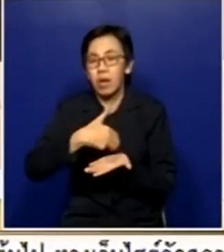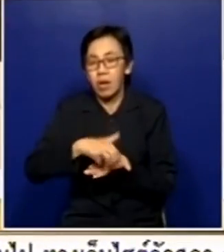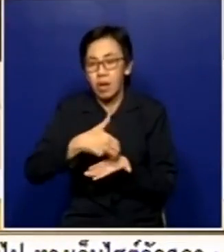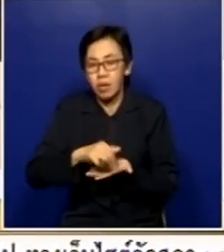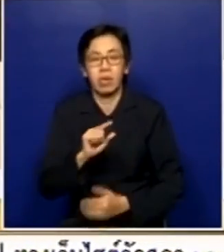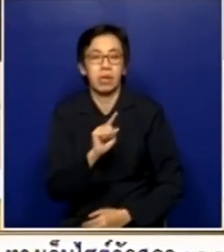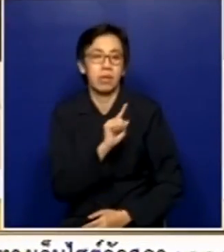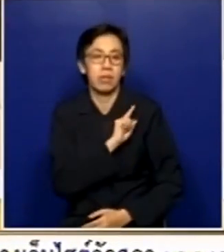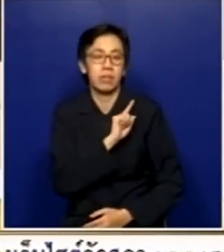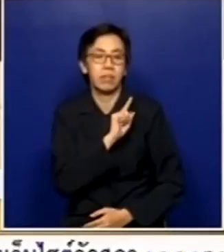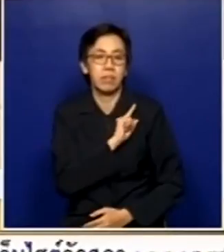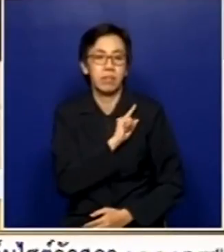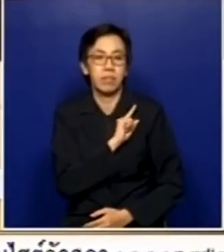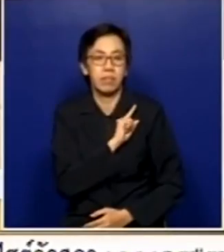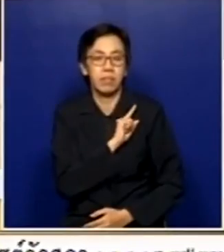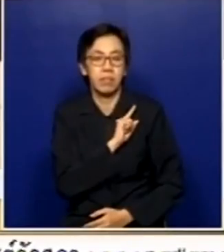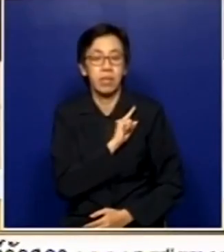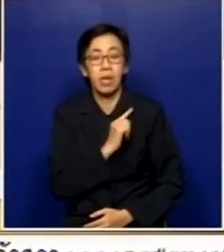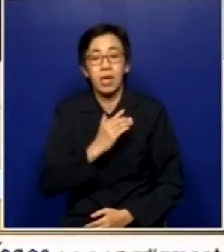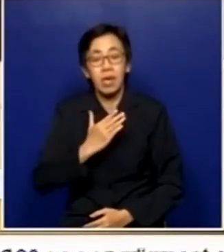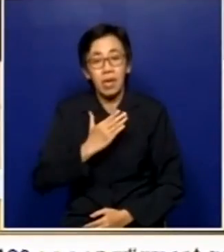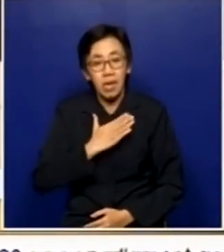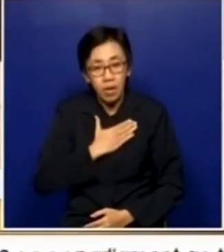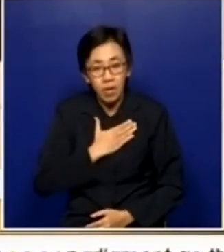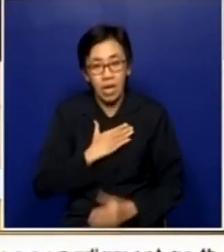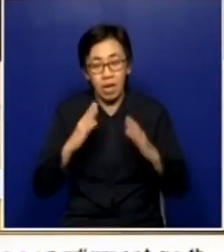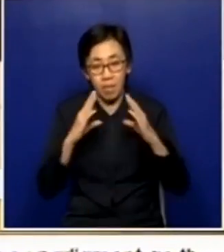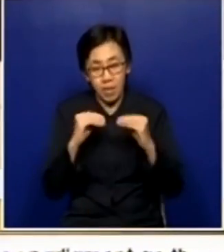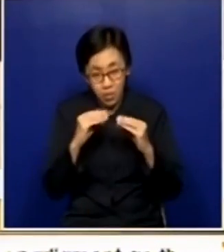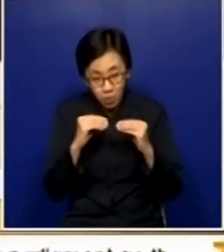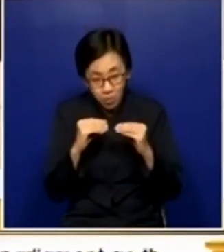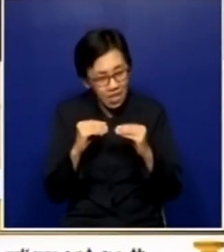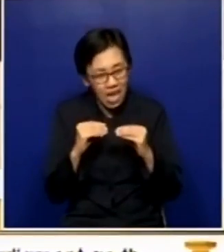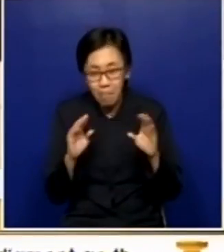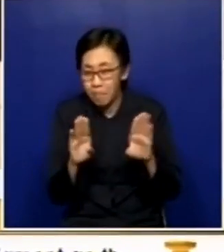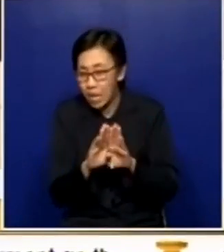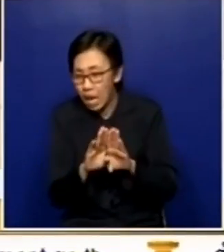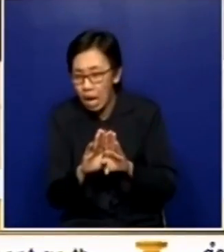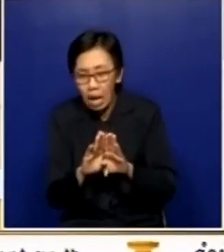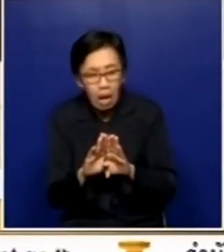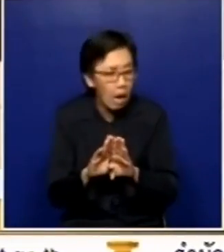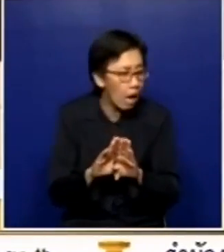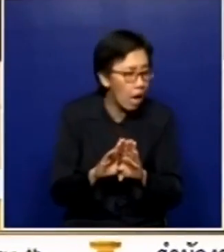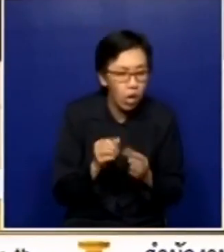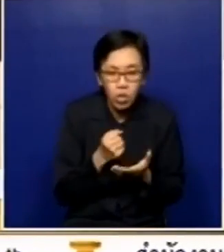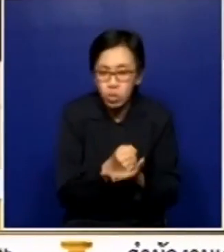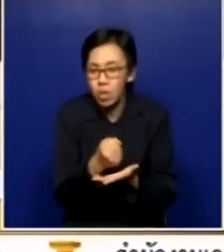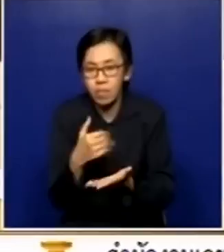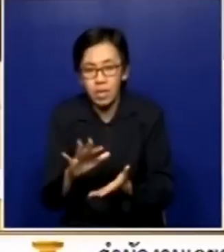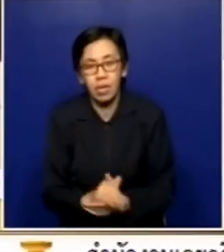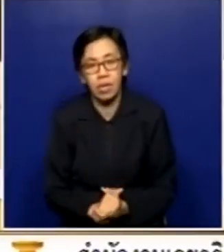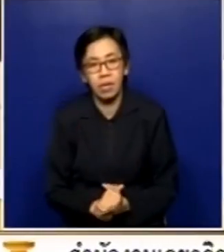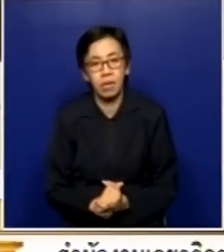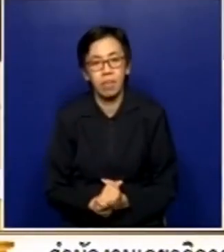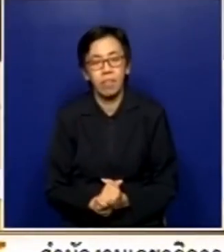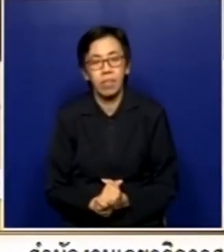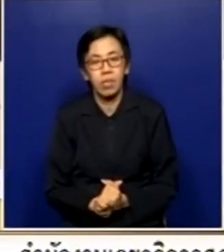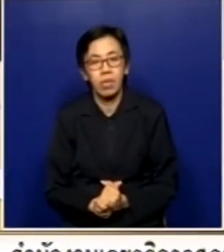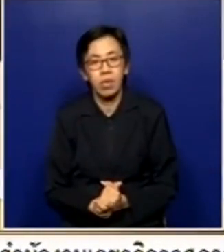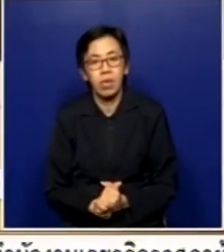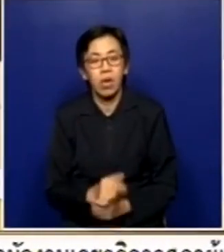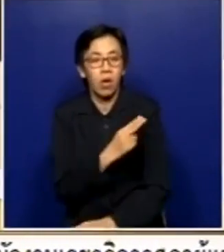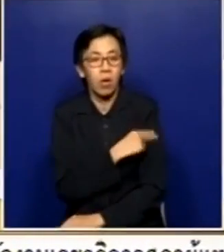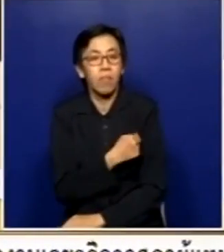ภารกิจที่ถึงเราจะปิดประชุมในตอนนั้นเนี่ยเราเข้าไปช่วยอะไรไม่ได้อย่างดีก็คือคนที่เป็น